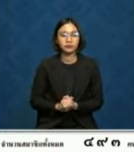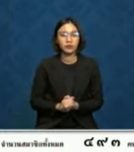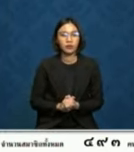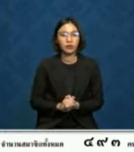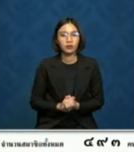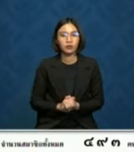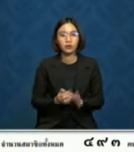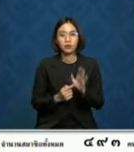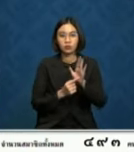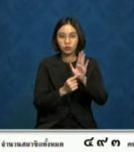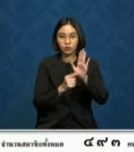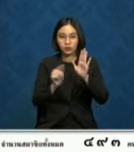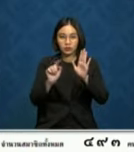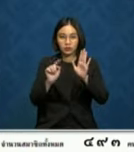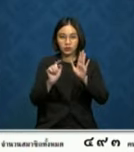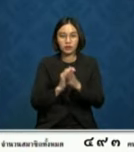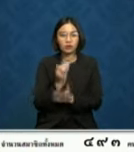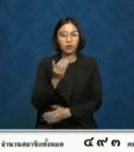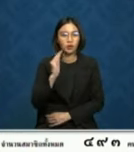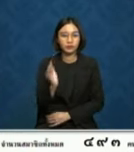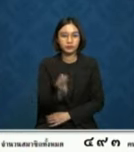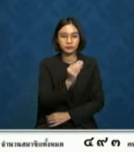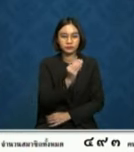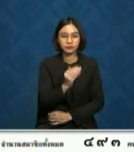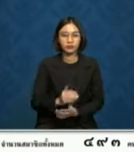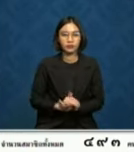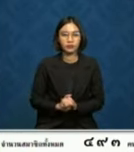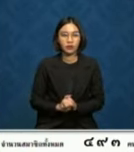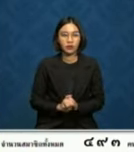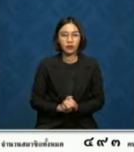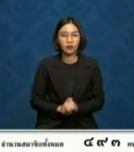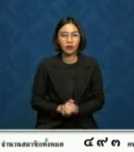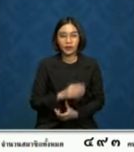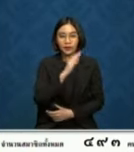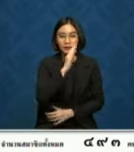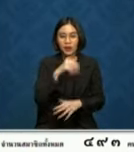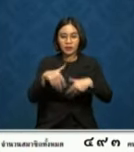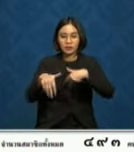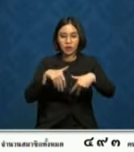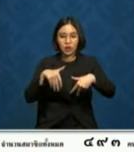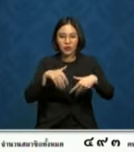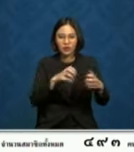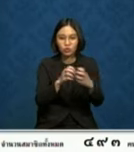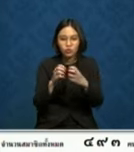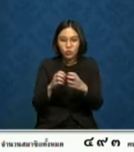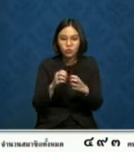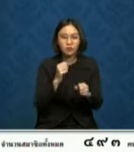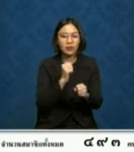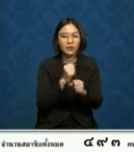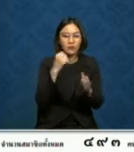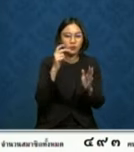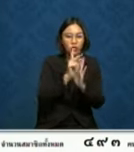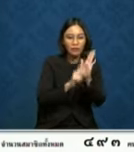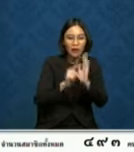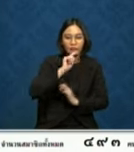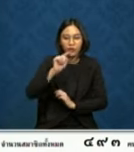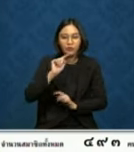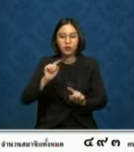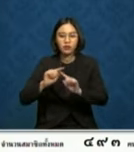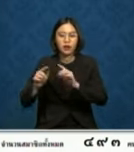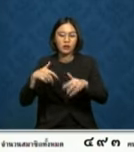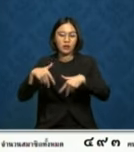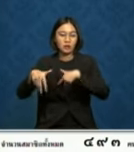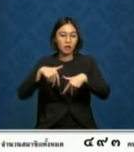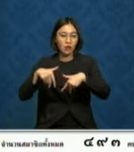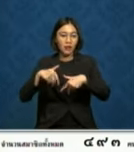กรณีตัวอย่างอีกกรณีหนึ่งนะครับขอสไลด์ต่อไปนะครับเวลาชาวบ้านถูกไล่บี้ถูกดำเนินขั้นดีถามว่าชาวบ้านต้อง